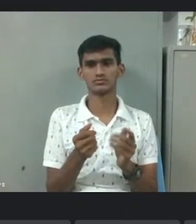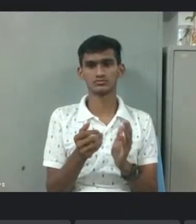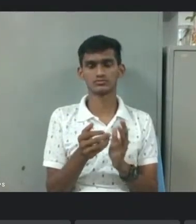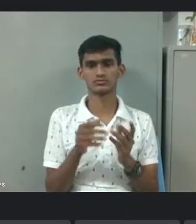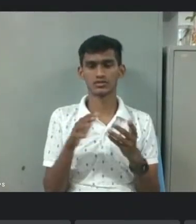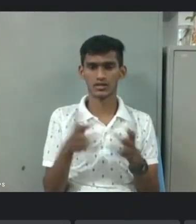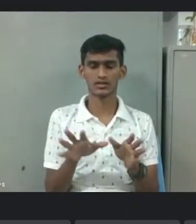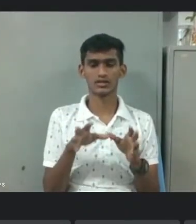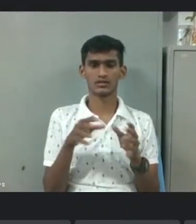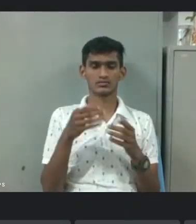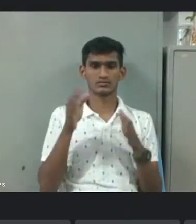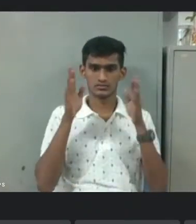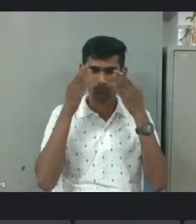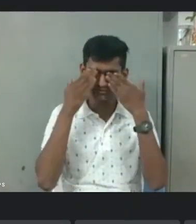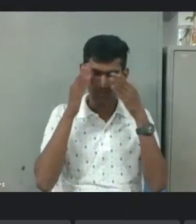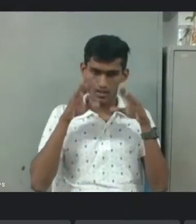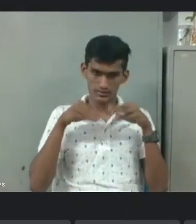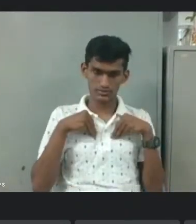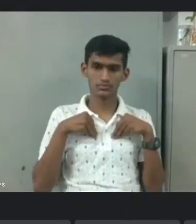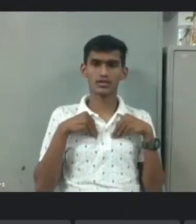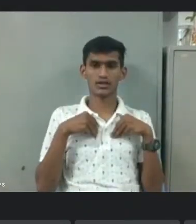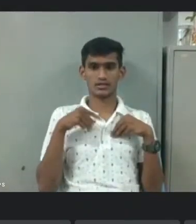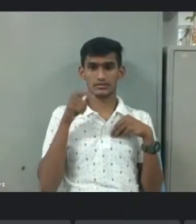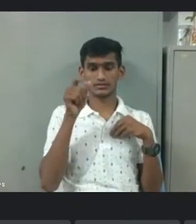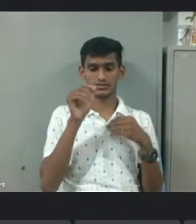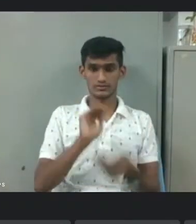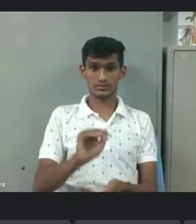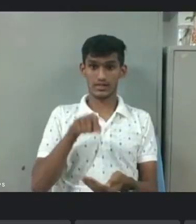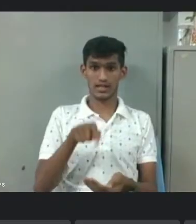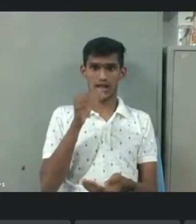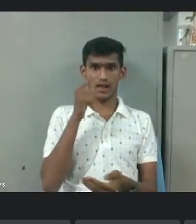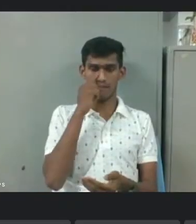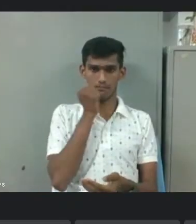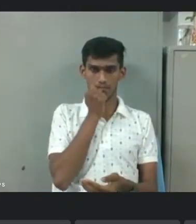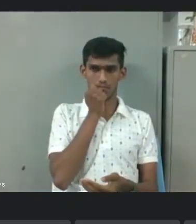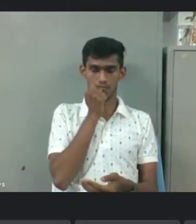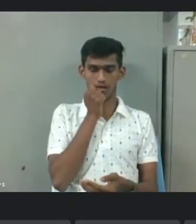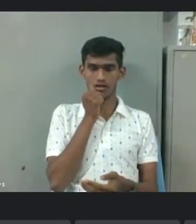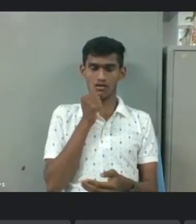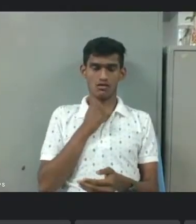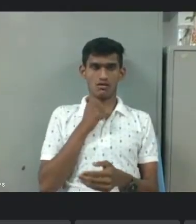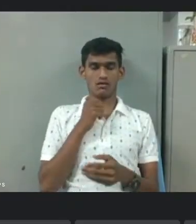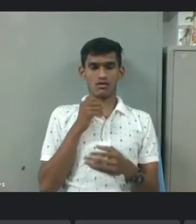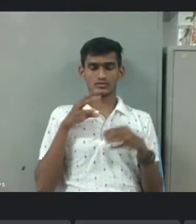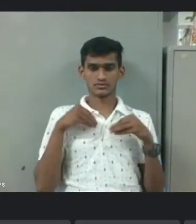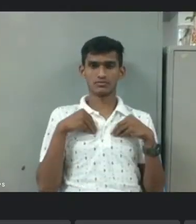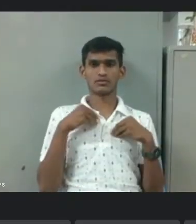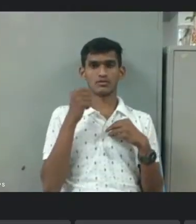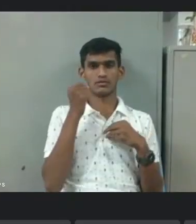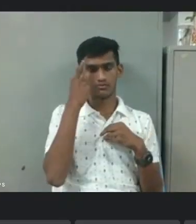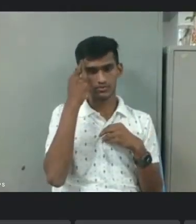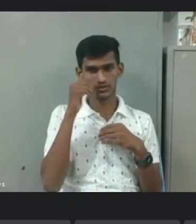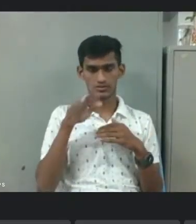തന്നെ അക്സെപ്റ്റ് ചെയ്ത് ഈ അമ്മ ഒരു സെറ്റിൽഡ് ആയാൽ തന്നെ കുട്ടിക്ക് വേണ്ട തെറാപ്പികളും മറ്റു കാര്യങ്ങളും നമുക്ക് സർവീസ്